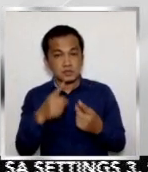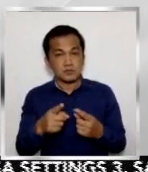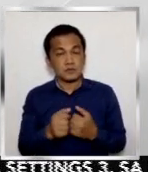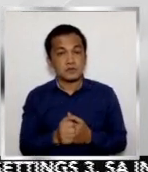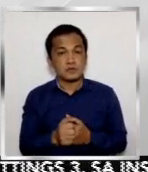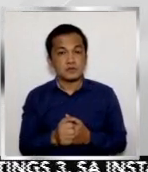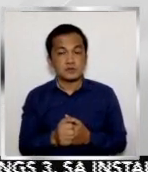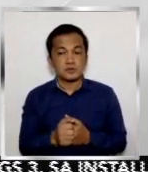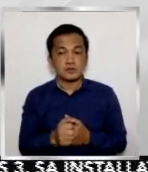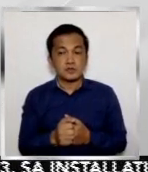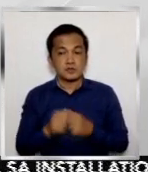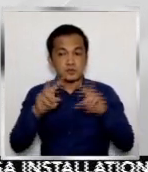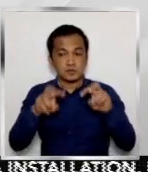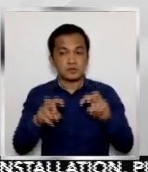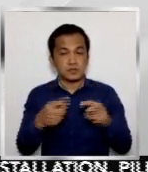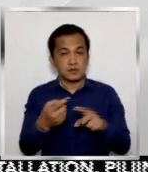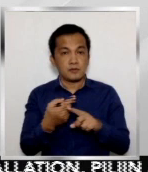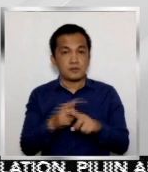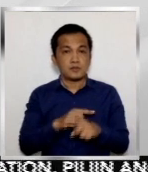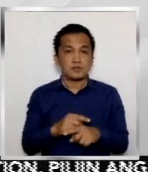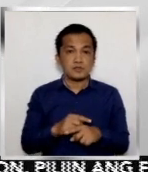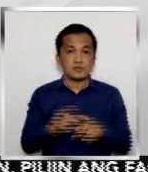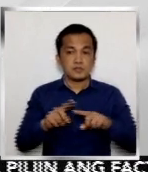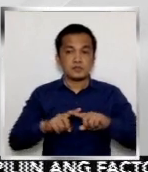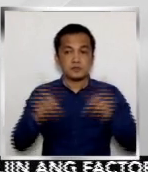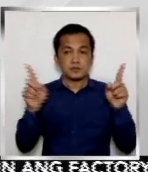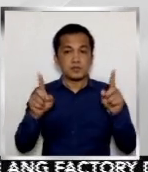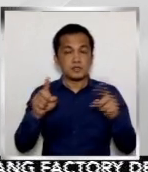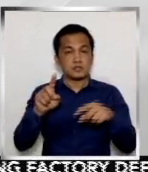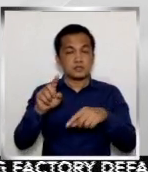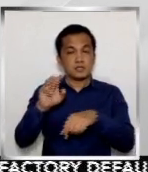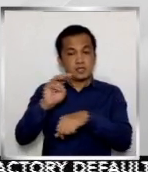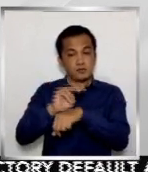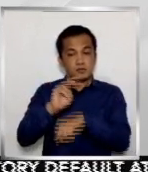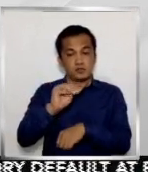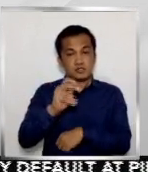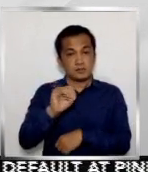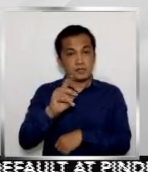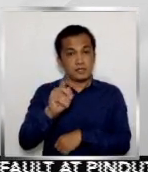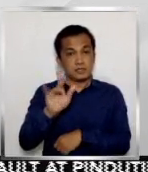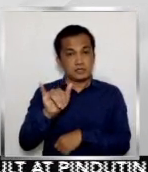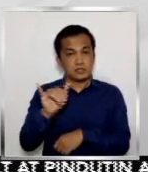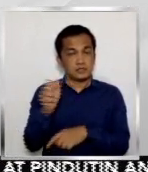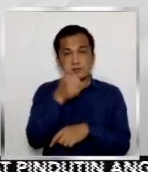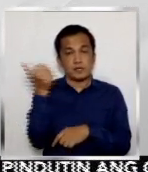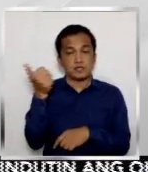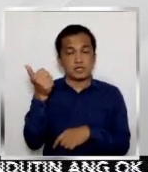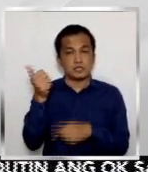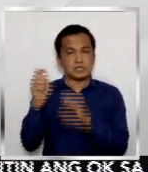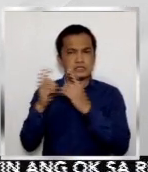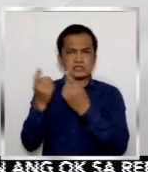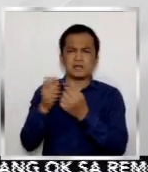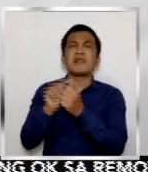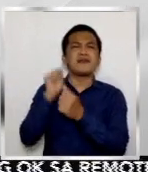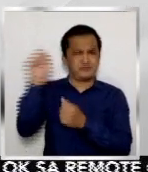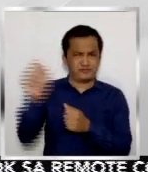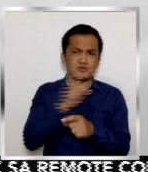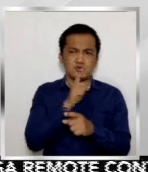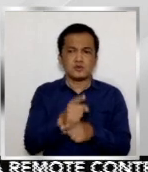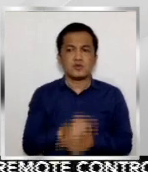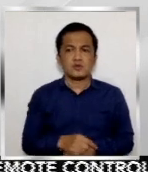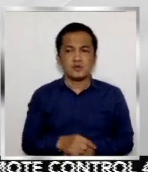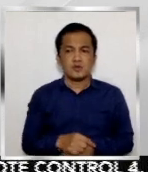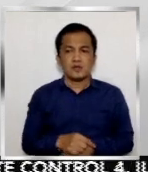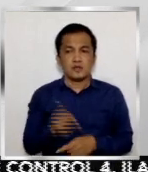investigation namin, it's from a different municipality. Actually, it's from a different district. Malayo talaga. It's like mga